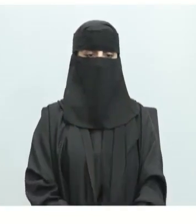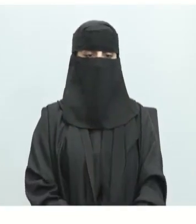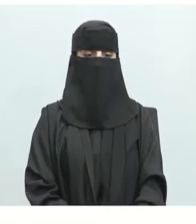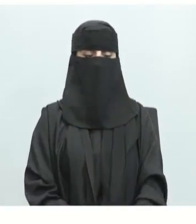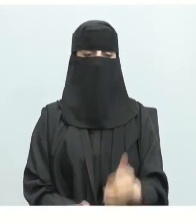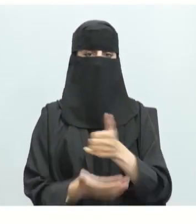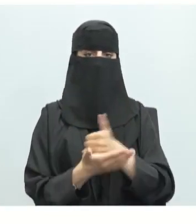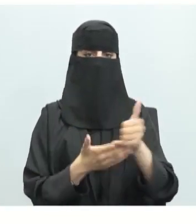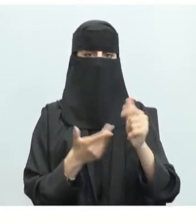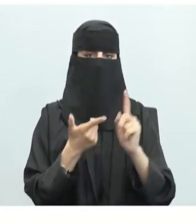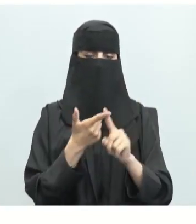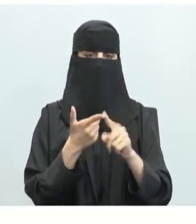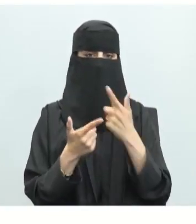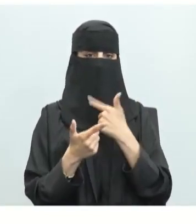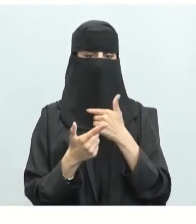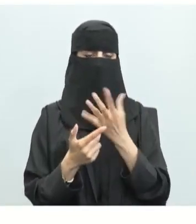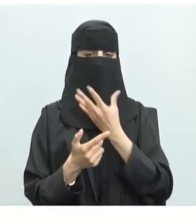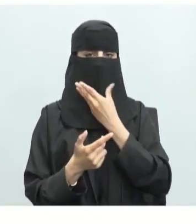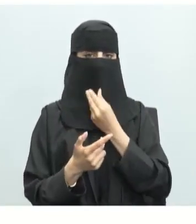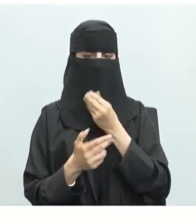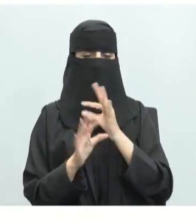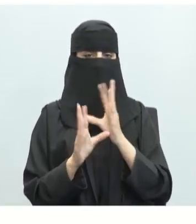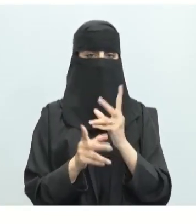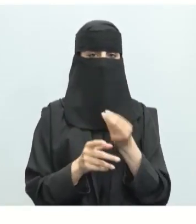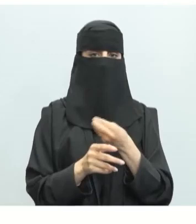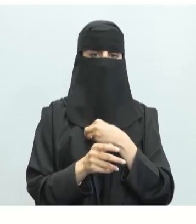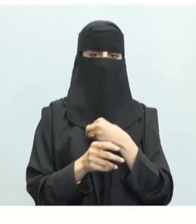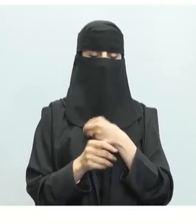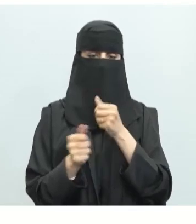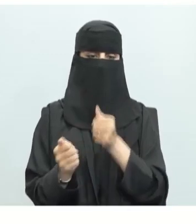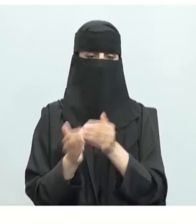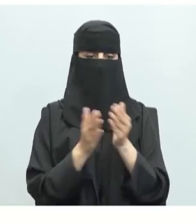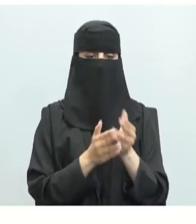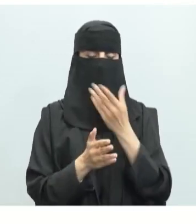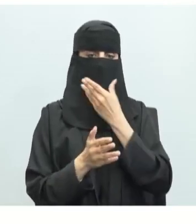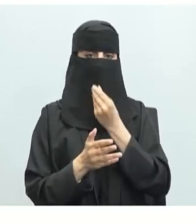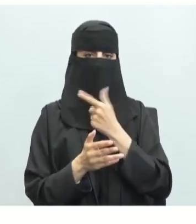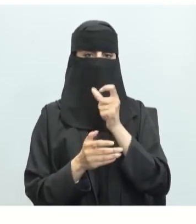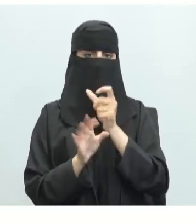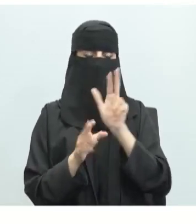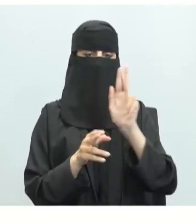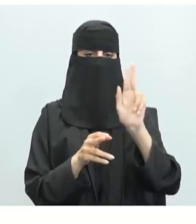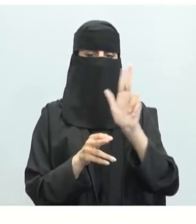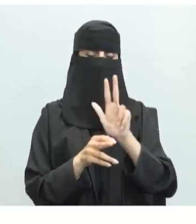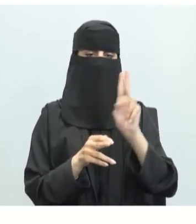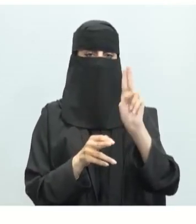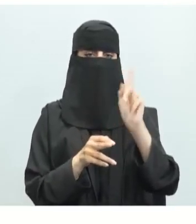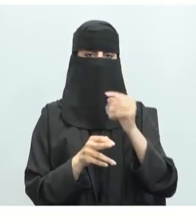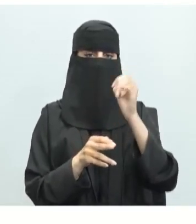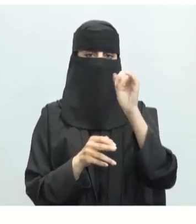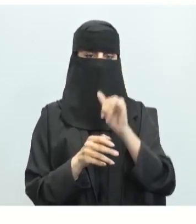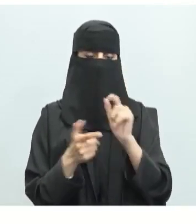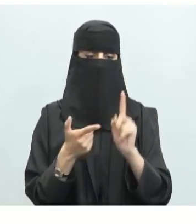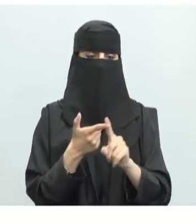نكمل. الترجي والتمني. كان لدينا درس بعنوان الترجي والتمني. من